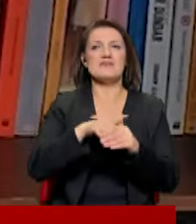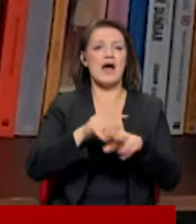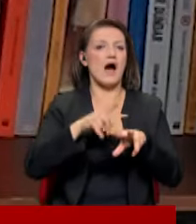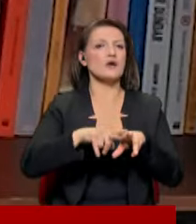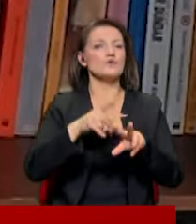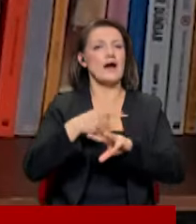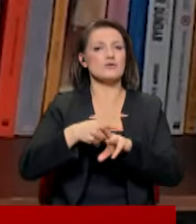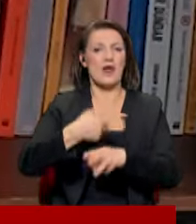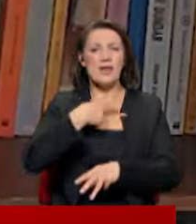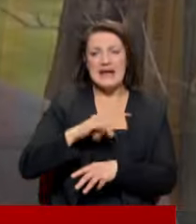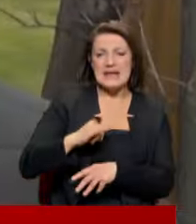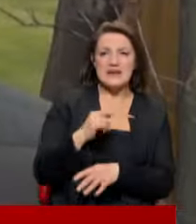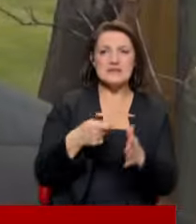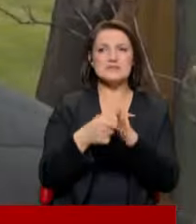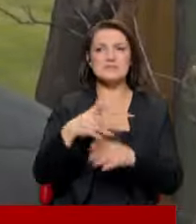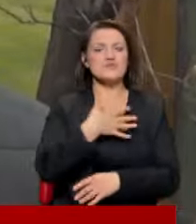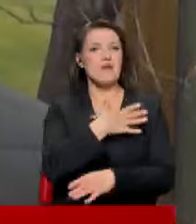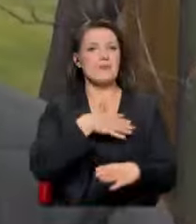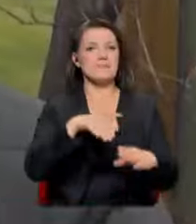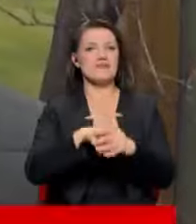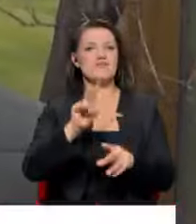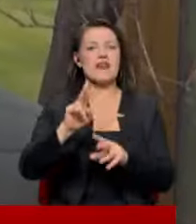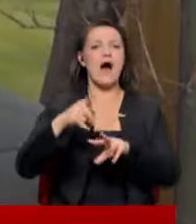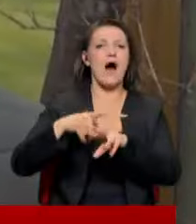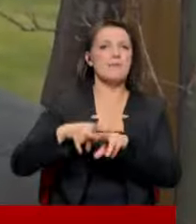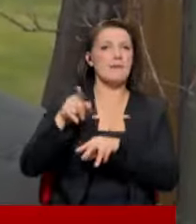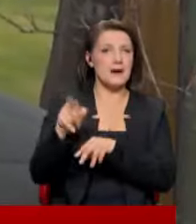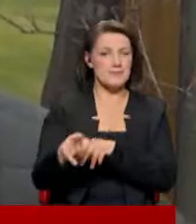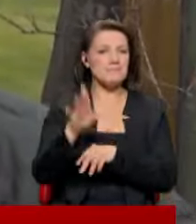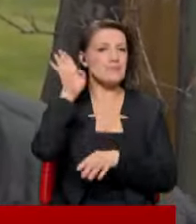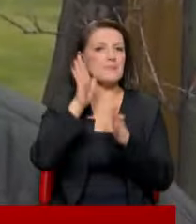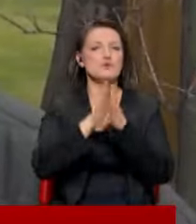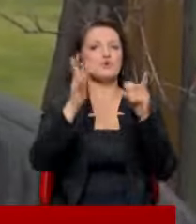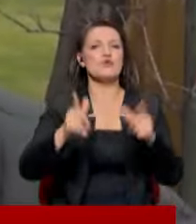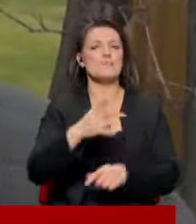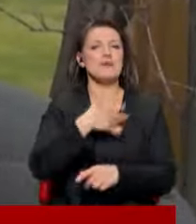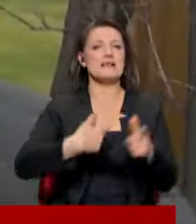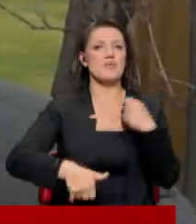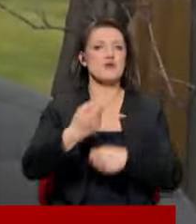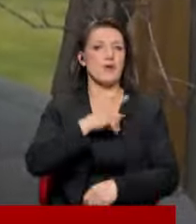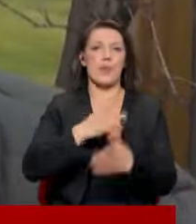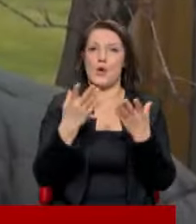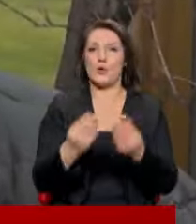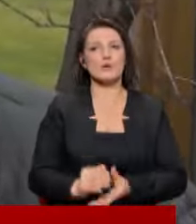Erdoğdu adaylığa yakın isim. CHP milletvekili Veli Ağbaba da Malatya Büyükşehir Belediye Başkan adayı oldu.